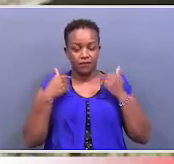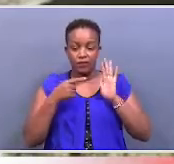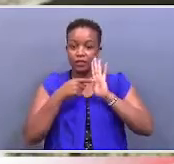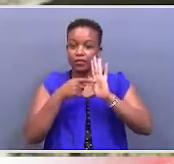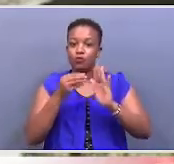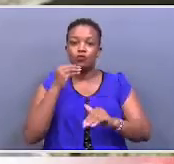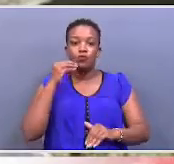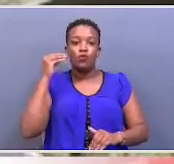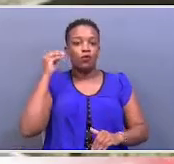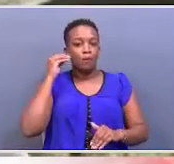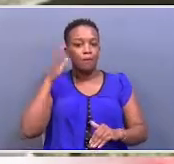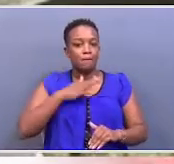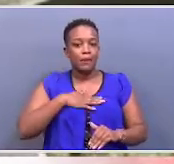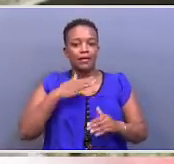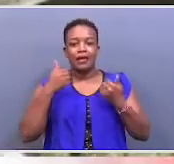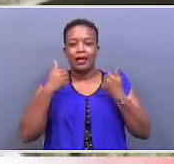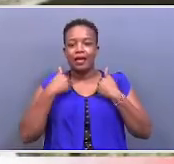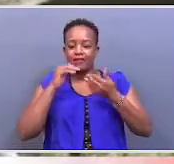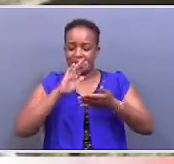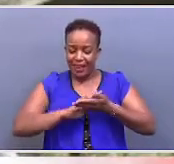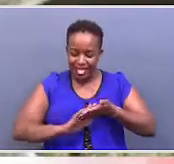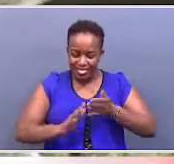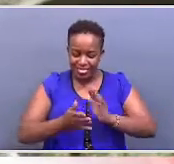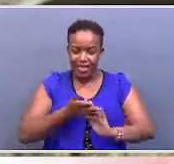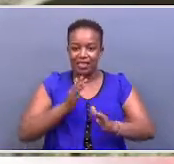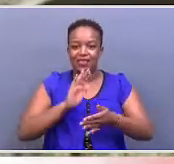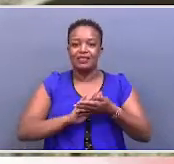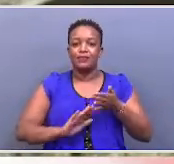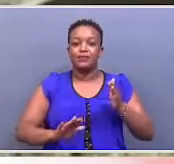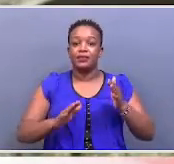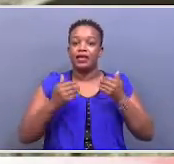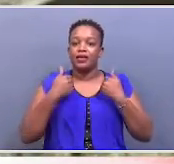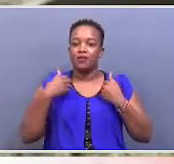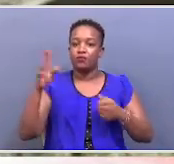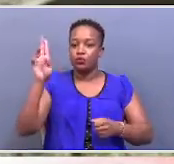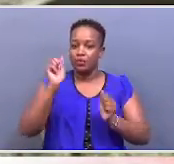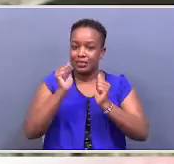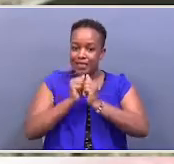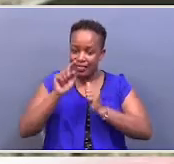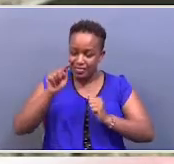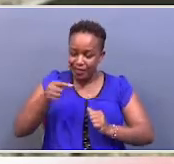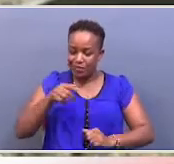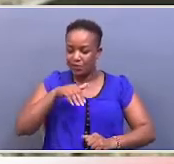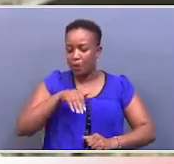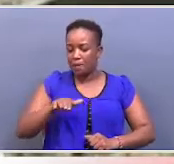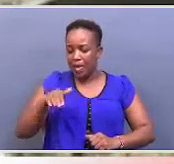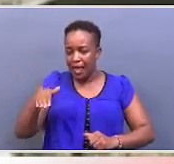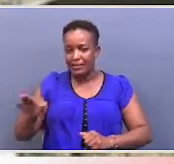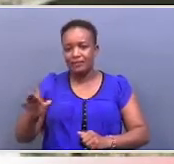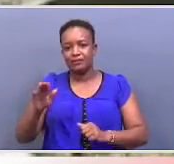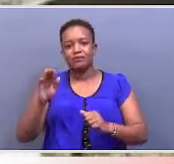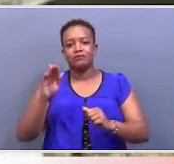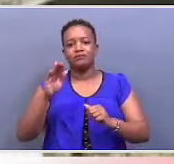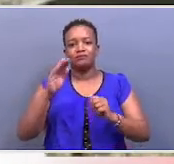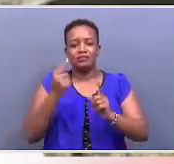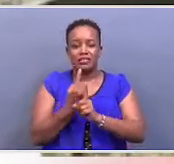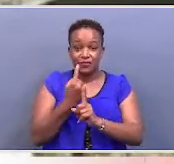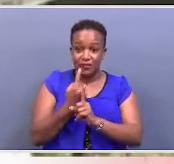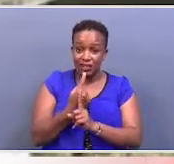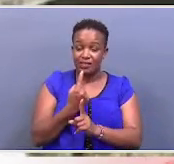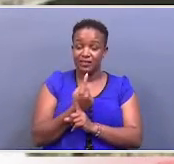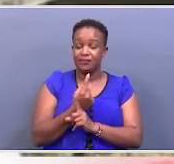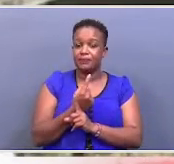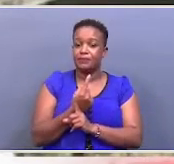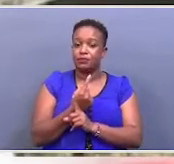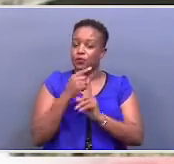chochote. Na nimesha tumia karibu 10,000 kupanda, kubererea, lakini tulikuwa tukifikiria ati